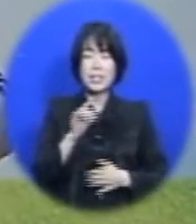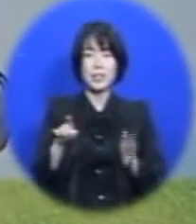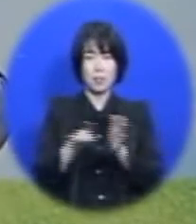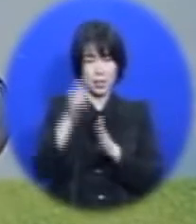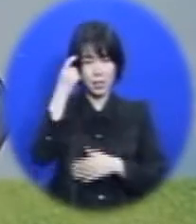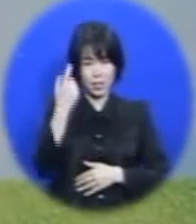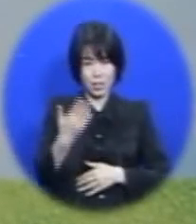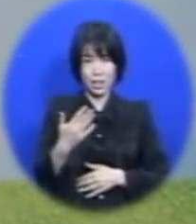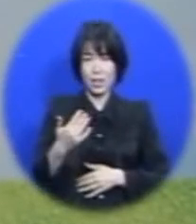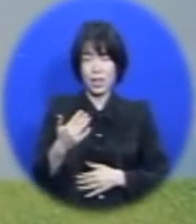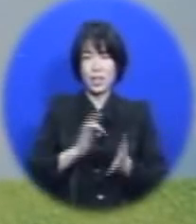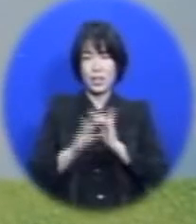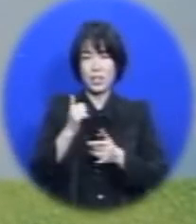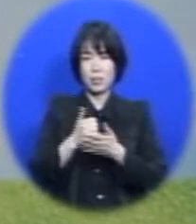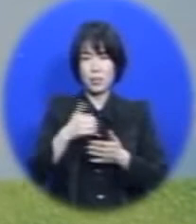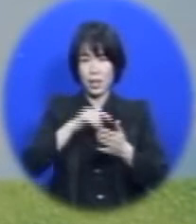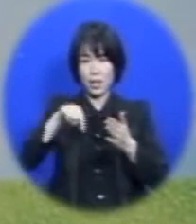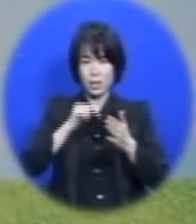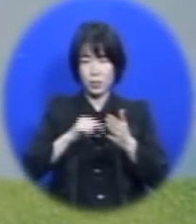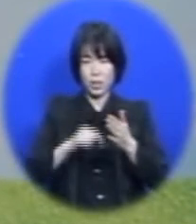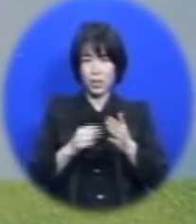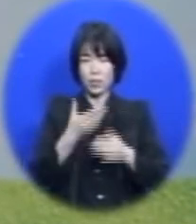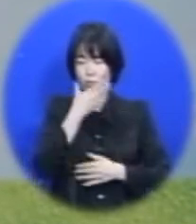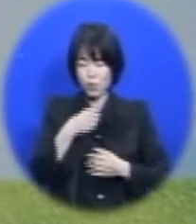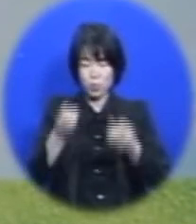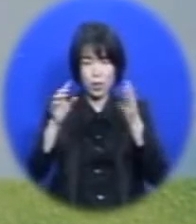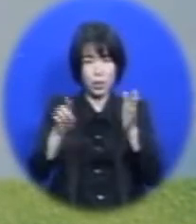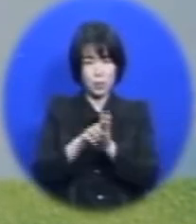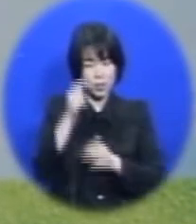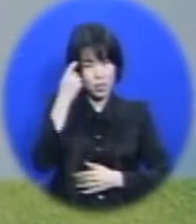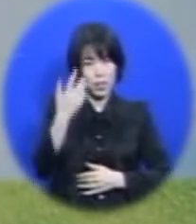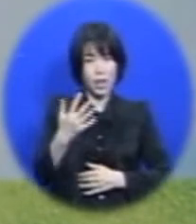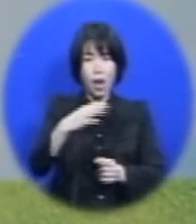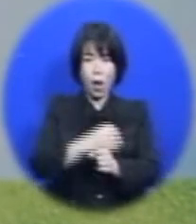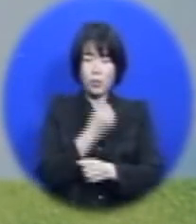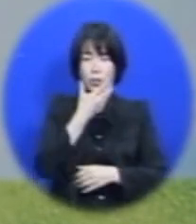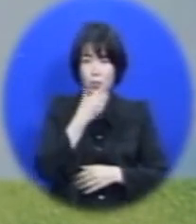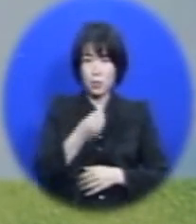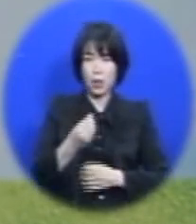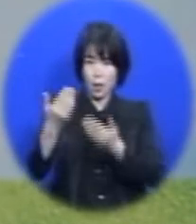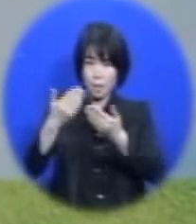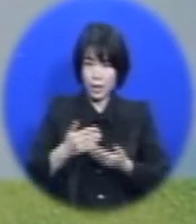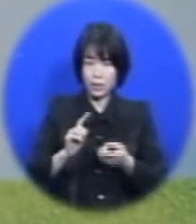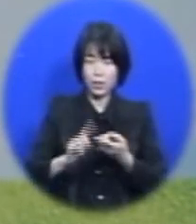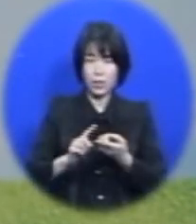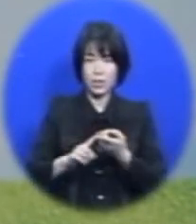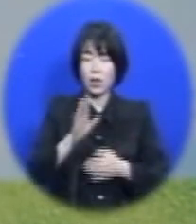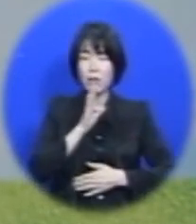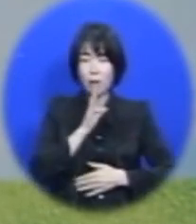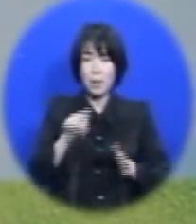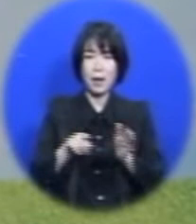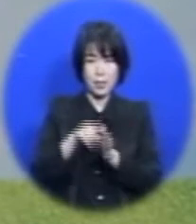계신 것이 정말 축복이라고 믿느냐? 그 엄청난 복을 내가 받았다는 사실을 정말 그렇게